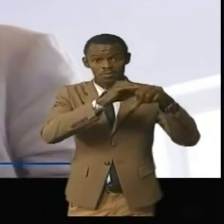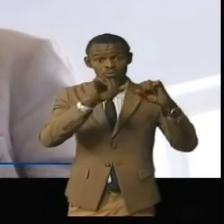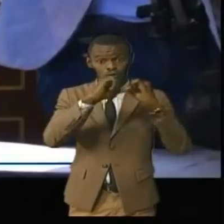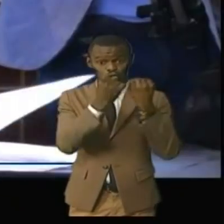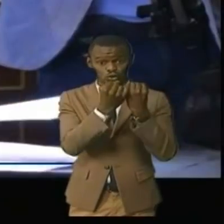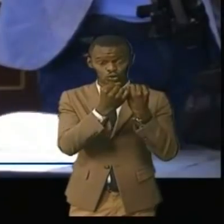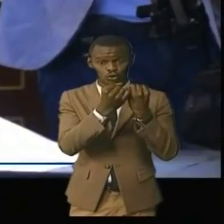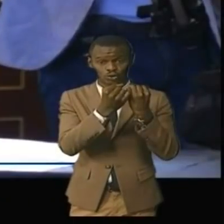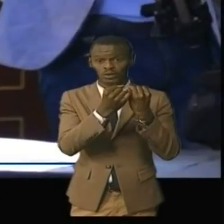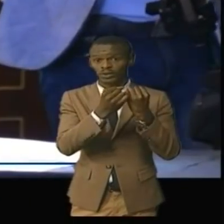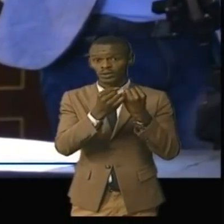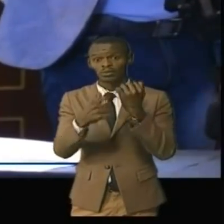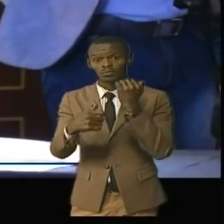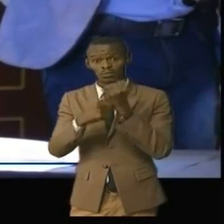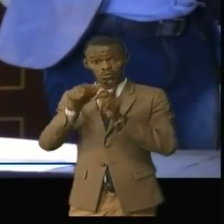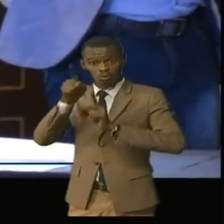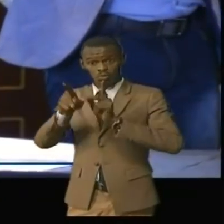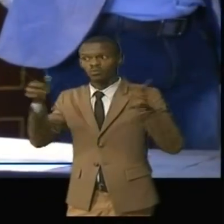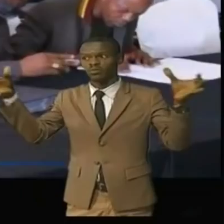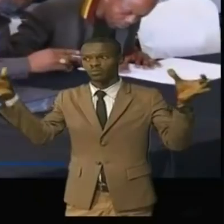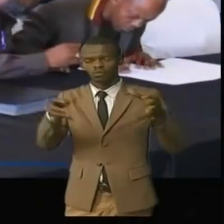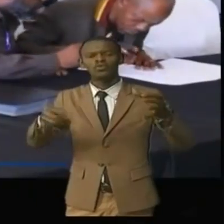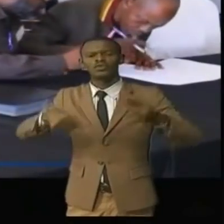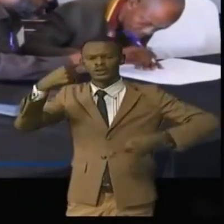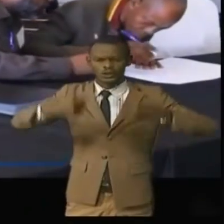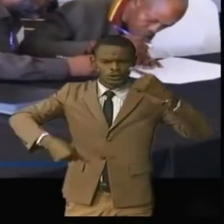la chance à la paix.